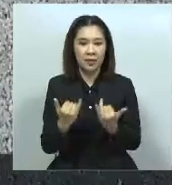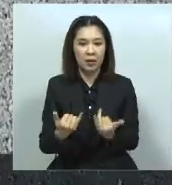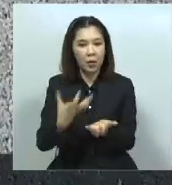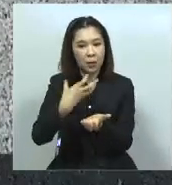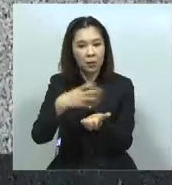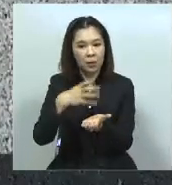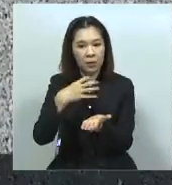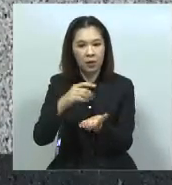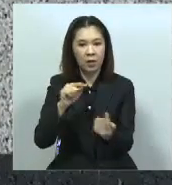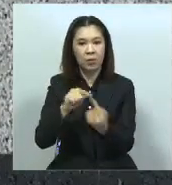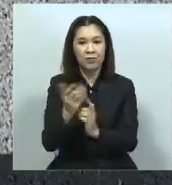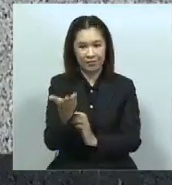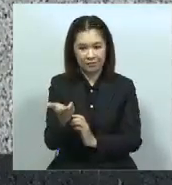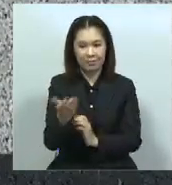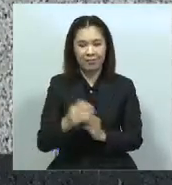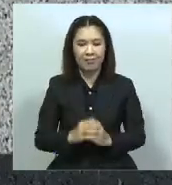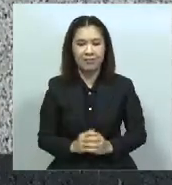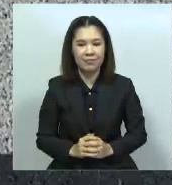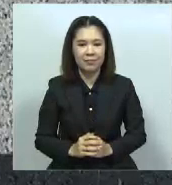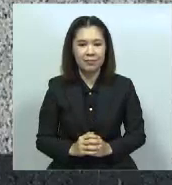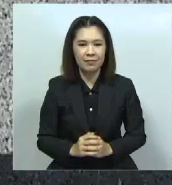นะคะจากทางคุณอภิสิทธิ์เวชชาชีวะค่ะ